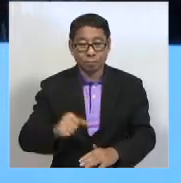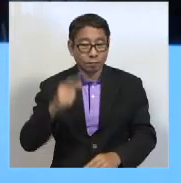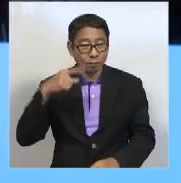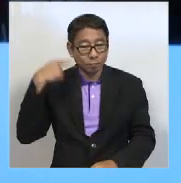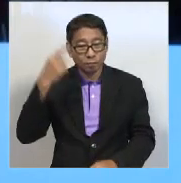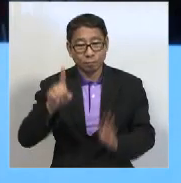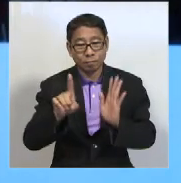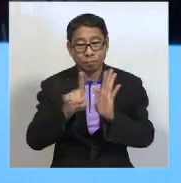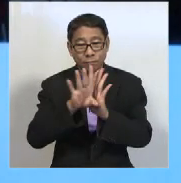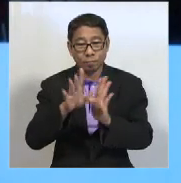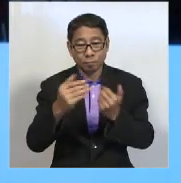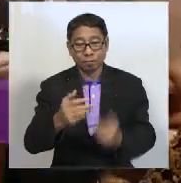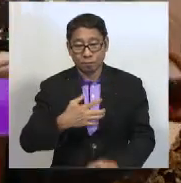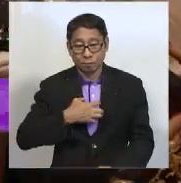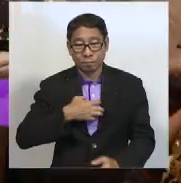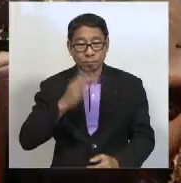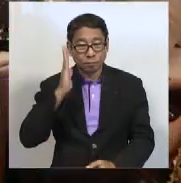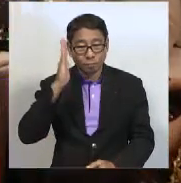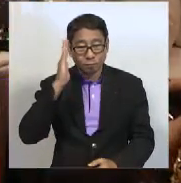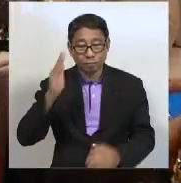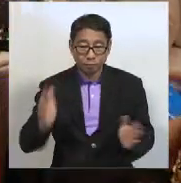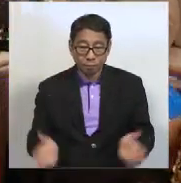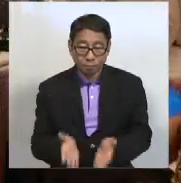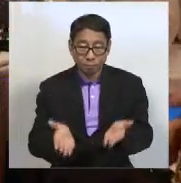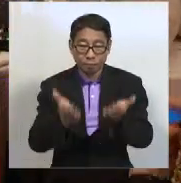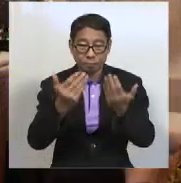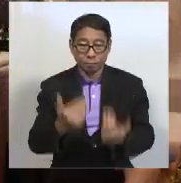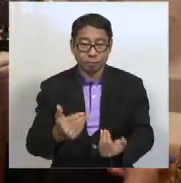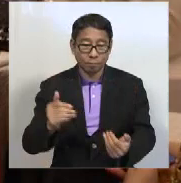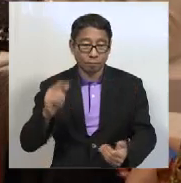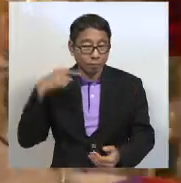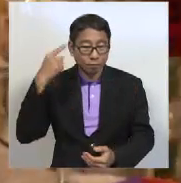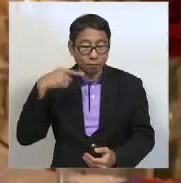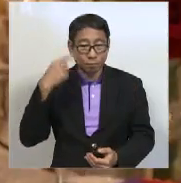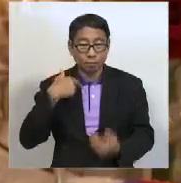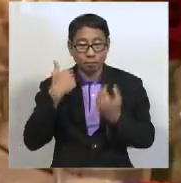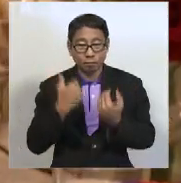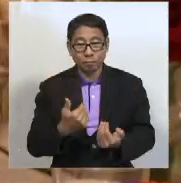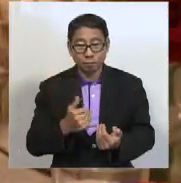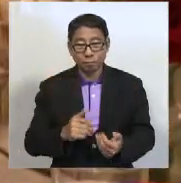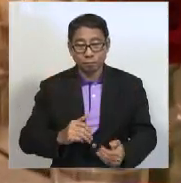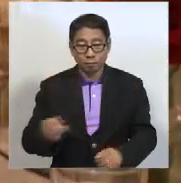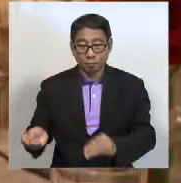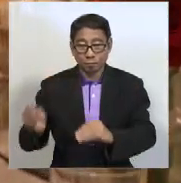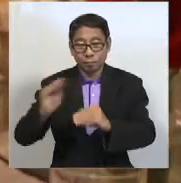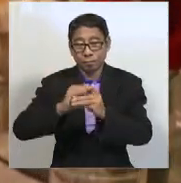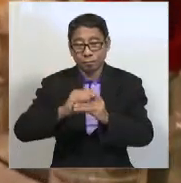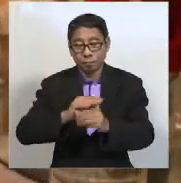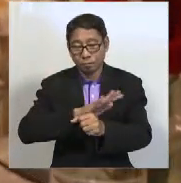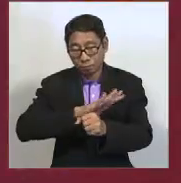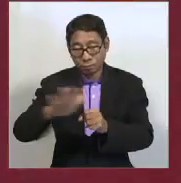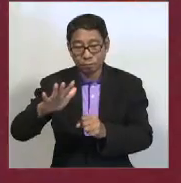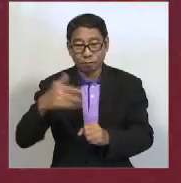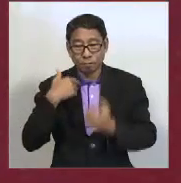แต่เพียงฝ่ายเดียวแต่ขอเรียกร้องให้ฝ่ายชายสนับสนุนและส่งเสริมบทบาทของสตรีในลักษณะการเติมเต็มซึ่งกันและกันด้วยนะ